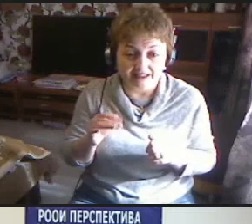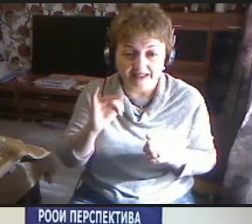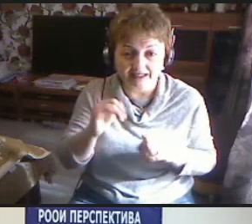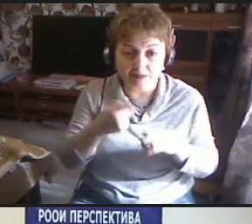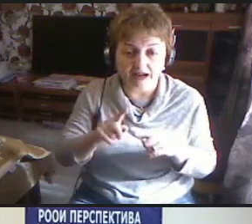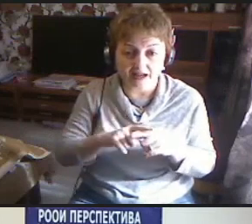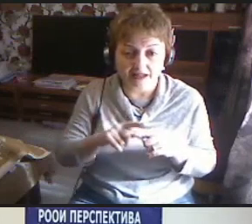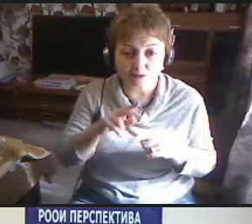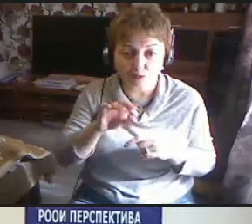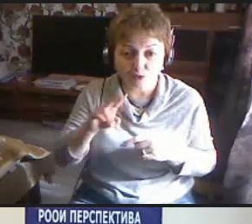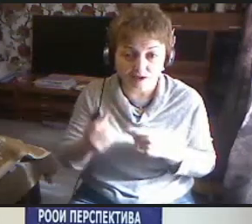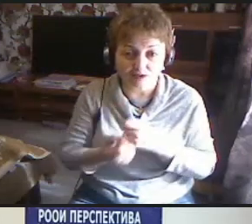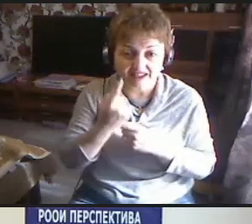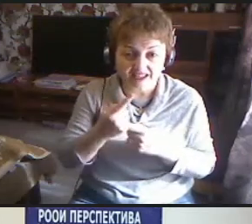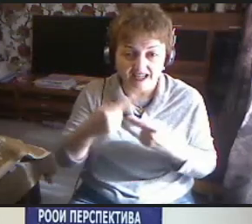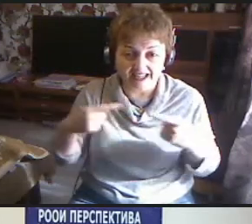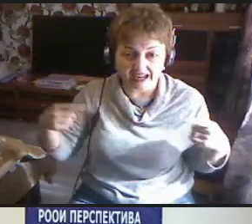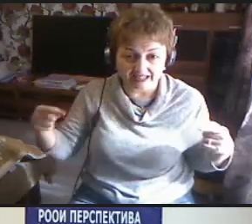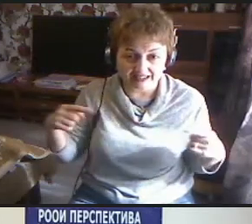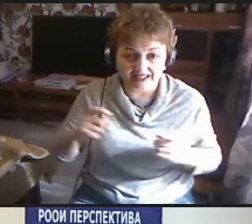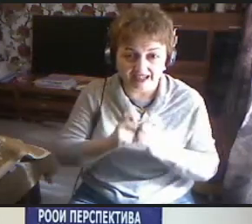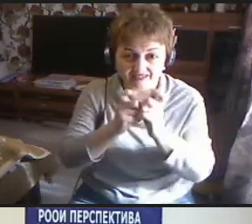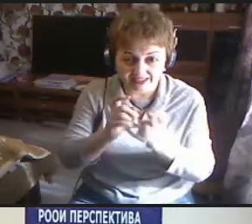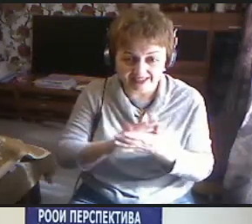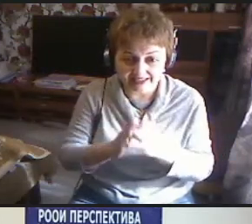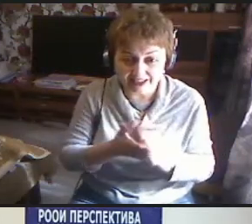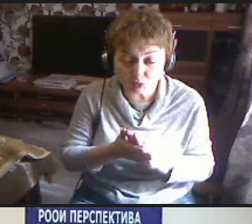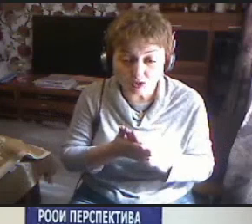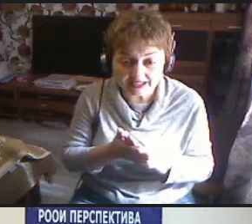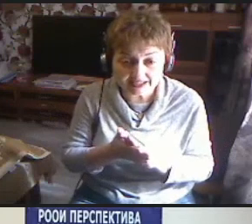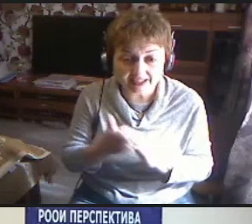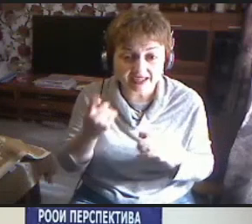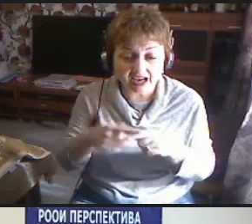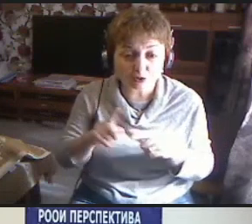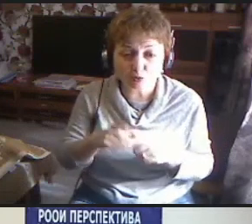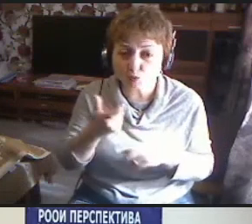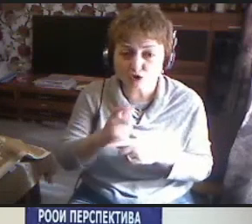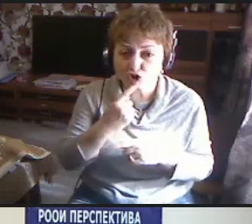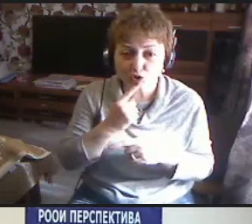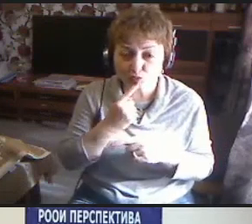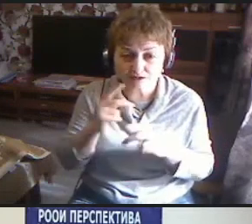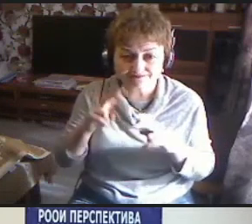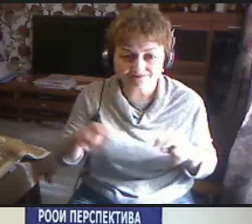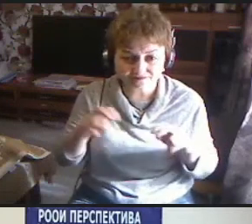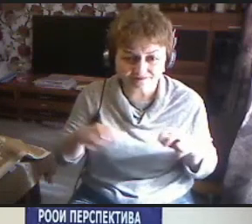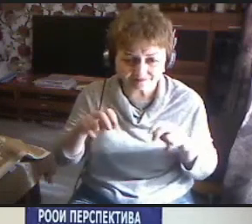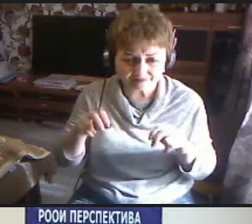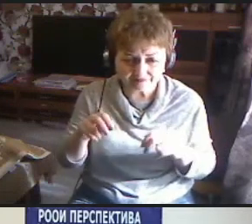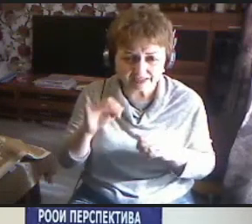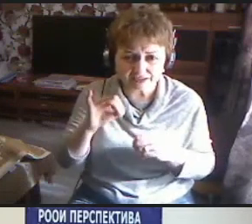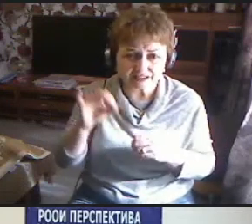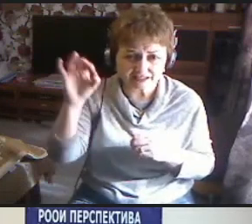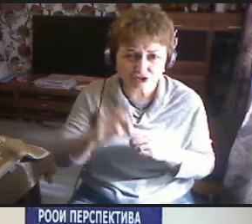по этому поводу возникает, разумеется, разного рода конфликтные ситуации, которые очень трудно разрешить,